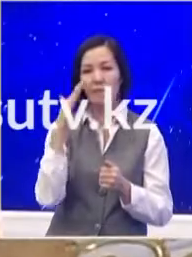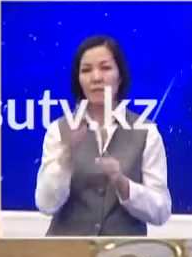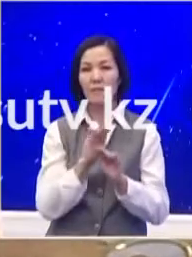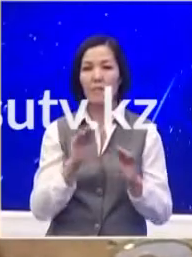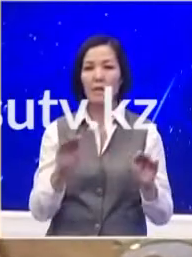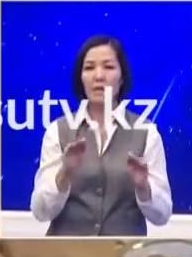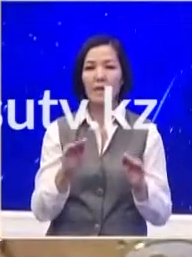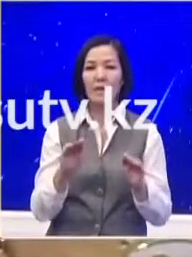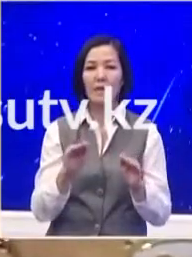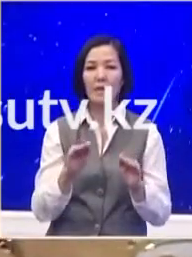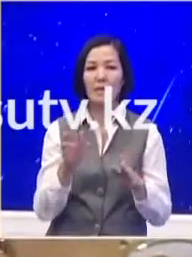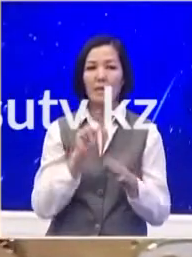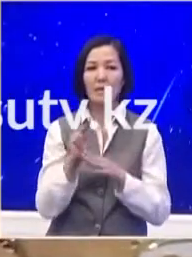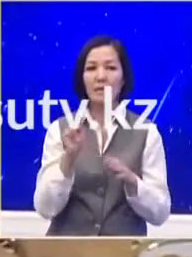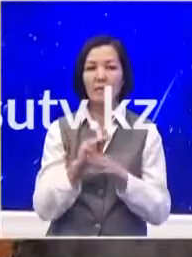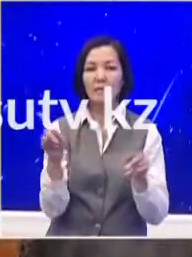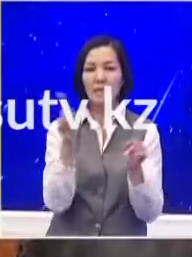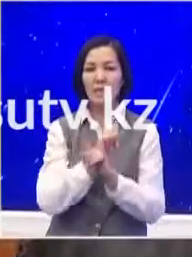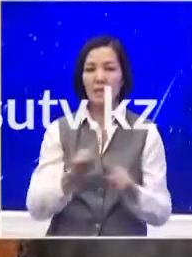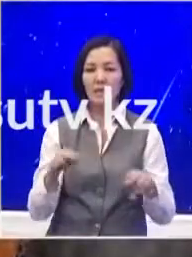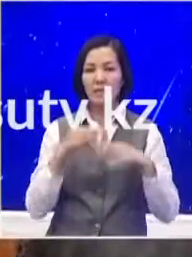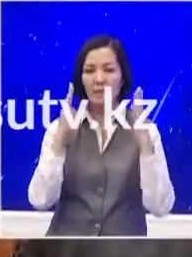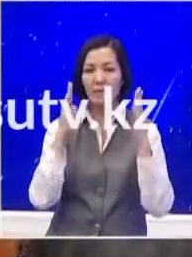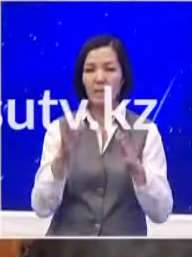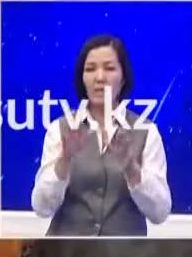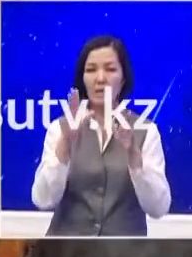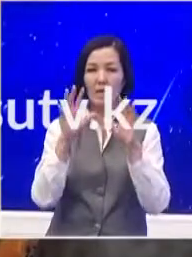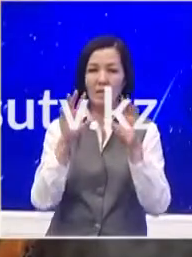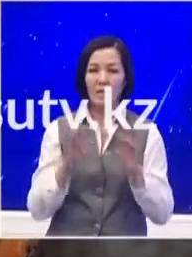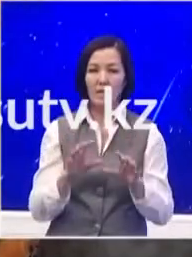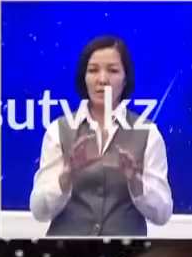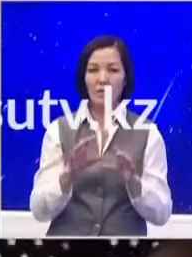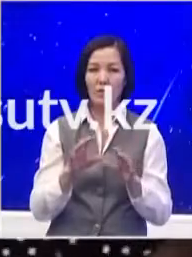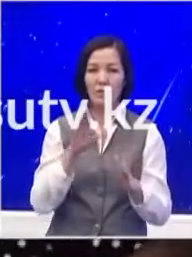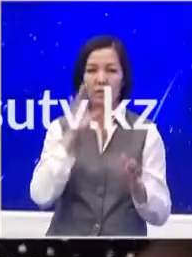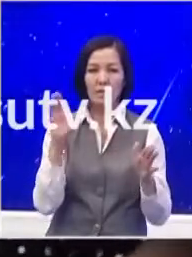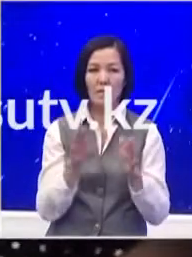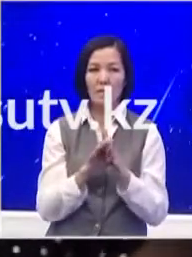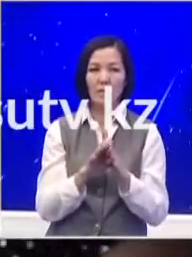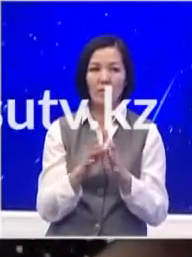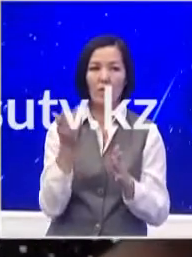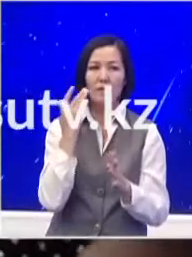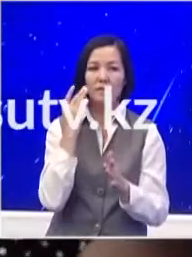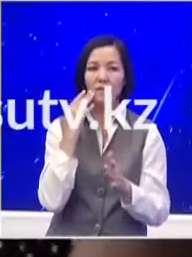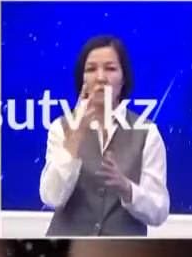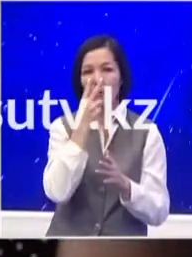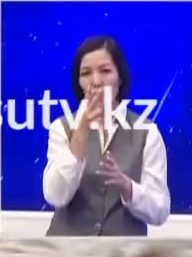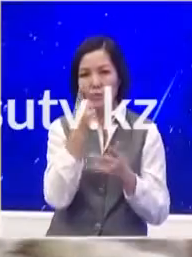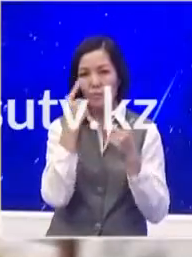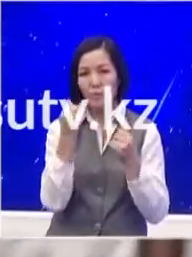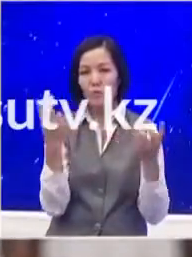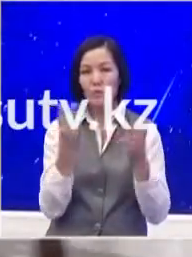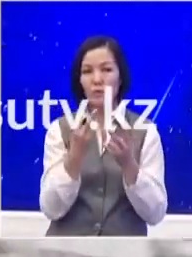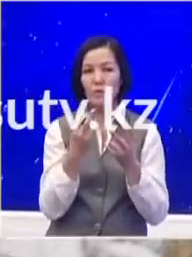мән береді. Әсіресе мереке мейрам кездері салт-дәстүрдің сақталуы, балалар оны біліп, көріп өсуі керек